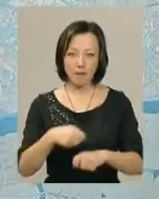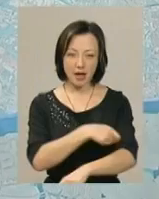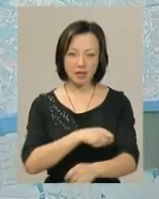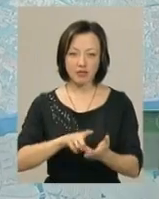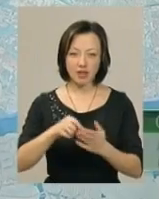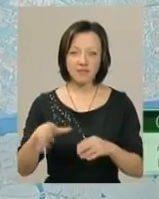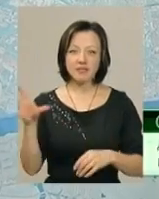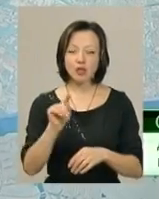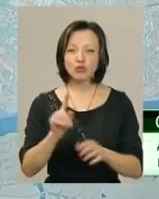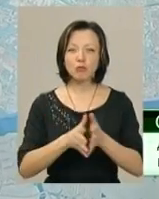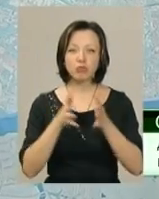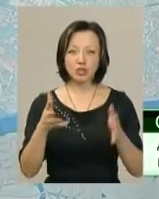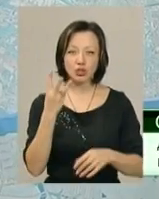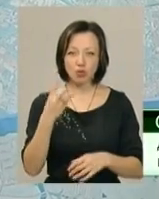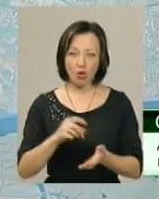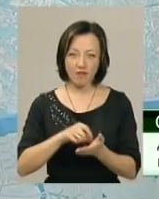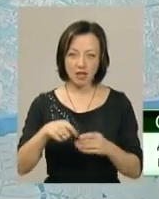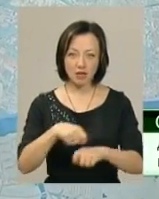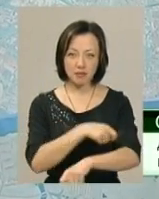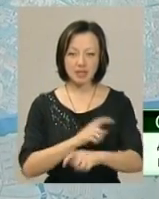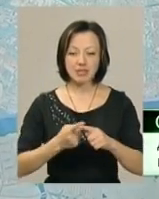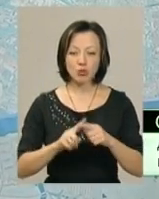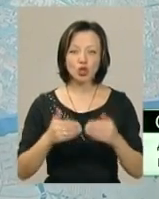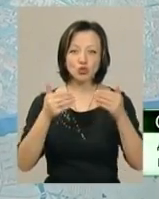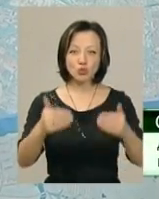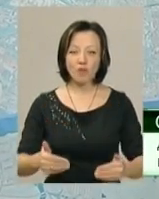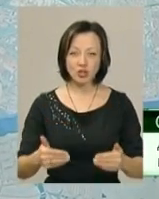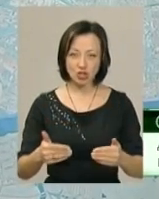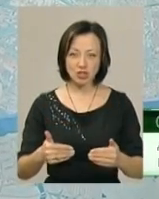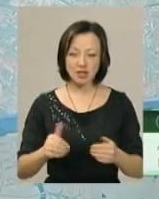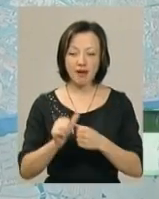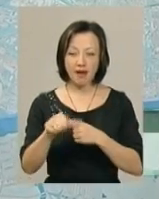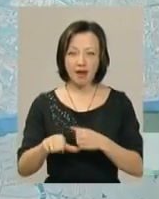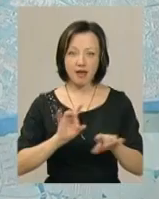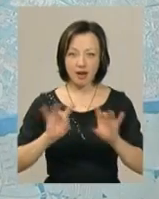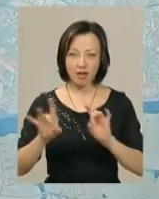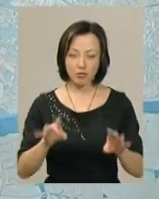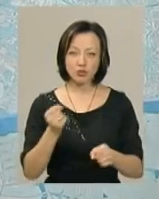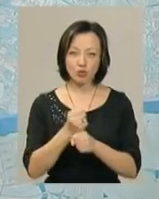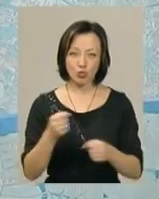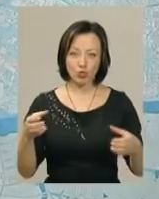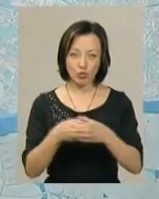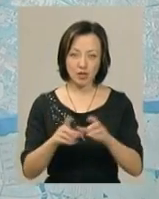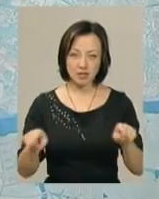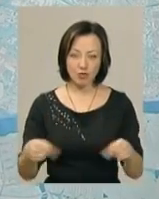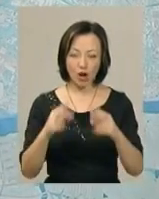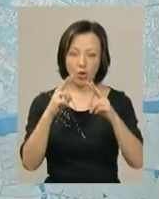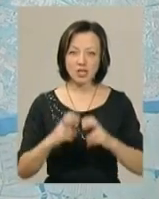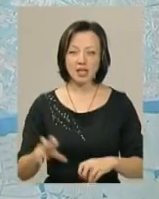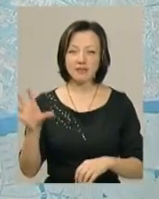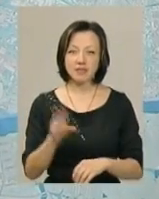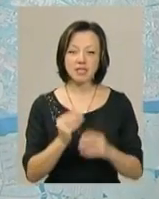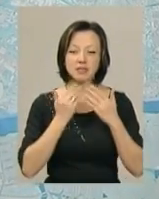буде більше 3 квадратних метрів, це буде зовнішня реклама. Розпорядженням міського голови буде створена робоча група, яка буде розглядати